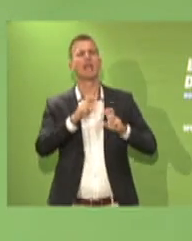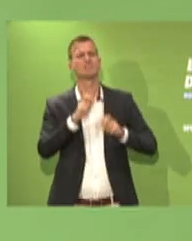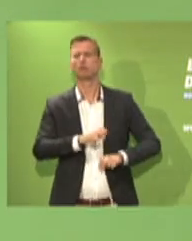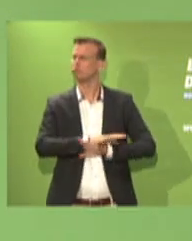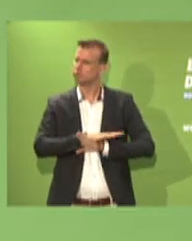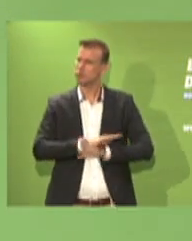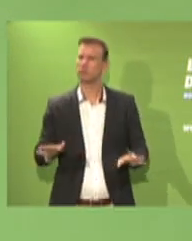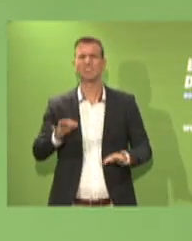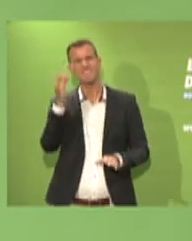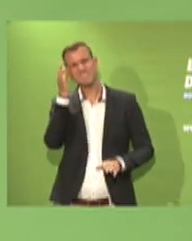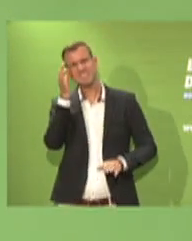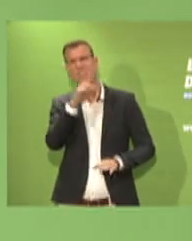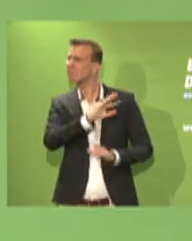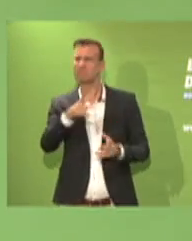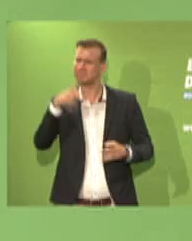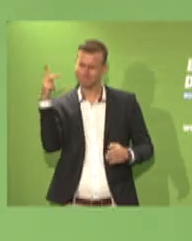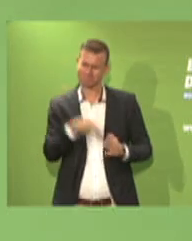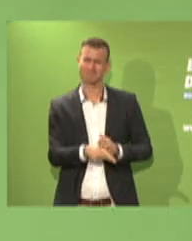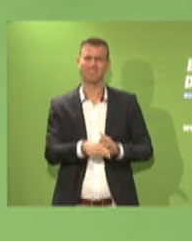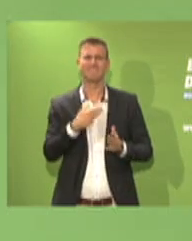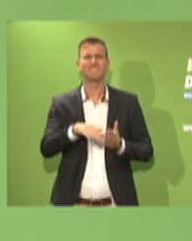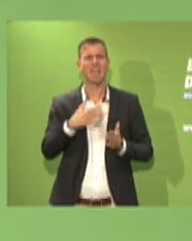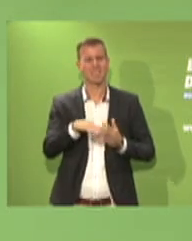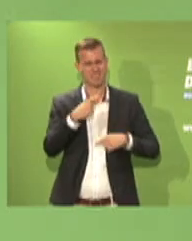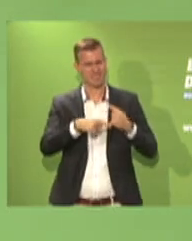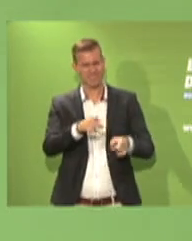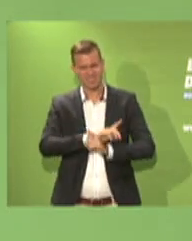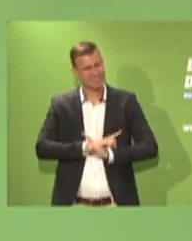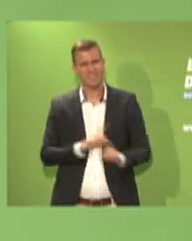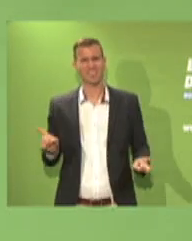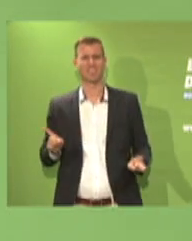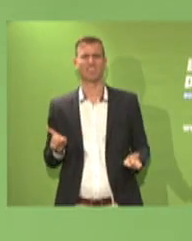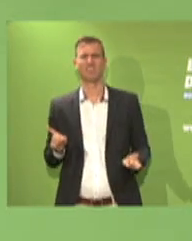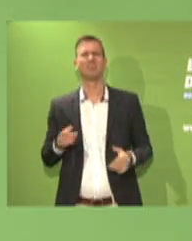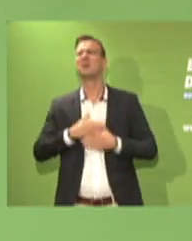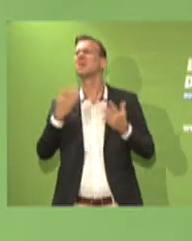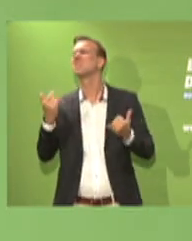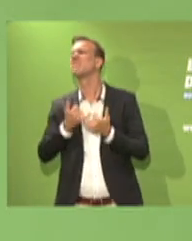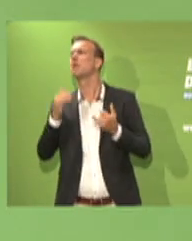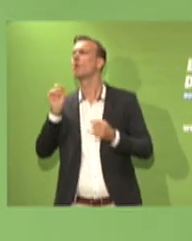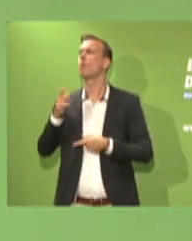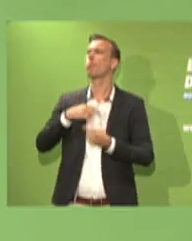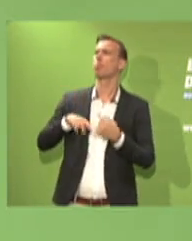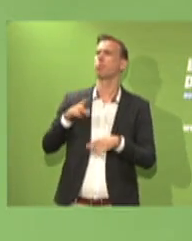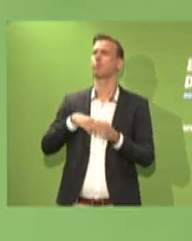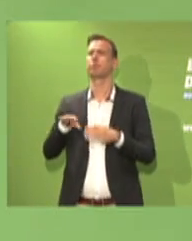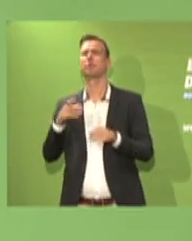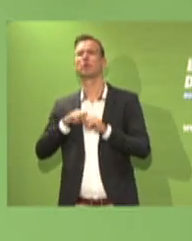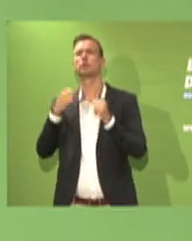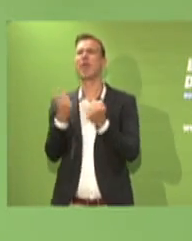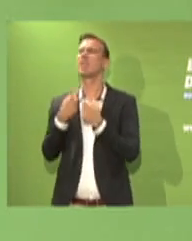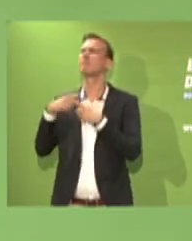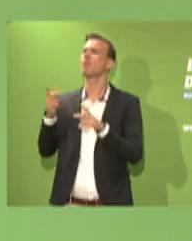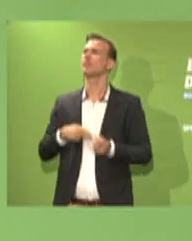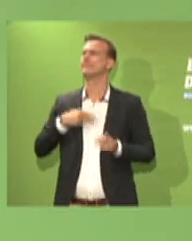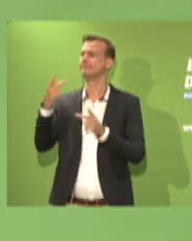endlich dieses Know-how beendet wird und es nicht mehr weitergehen kann, dass das irgendwie noch in irgendwelche totalitären Staaten auf der Welt exportiert